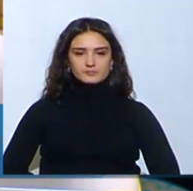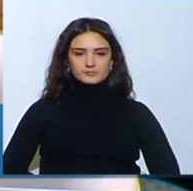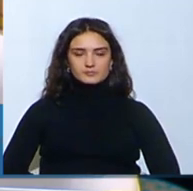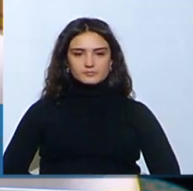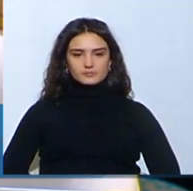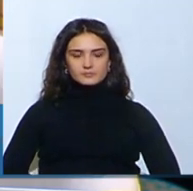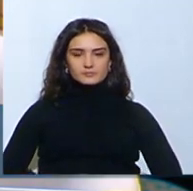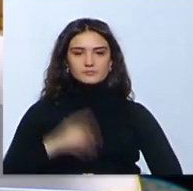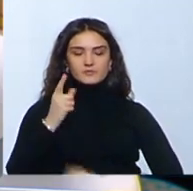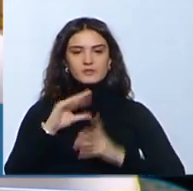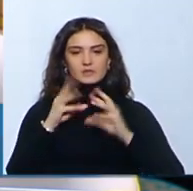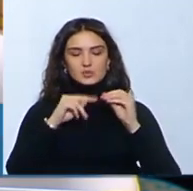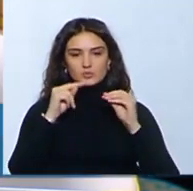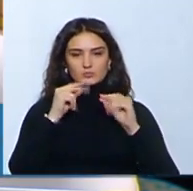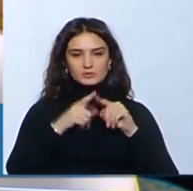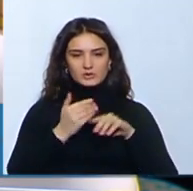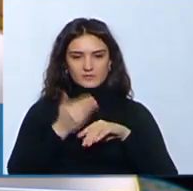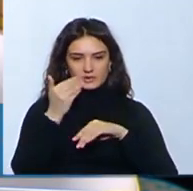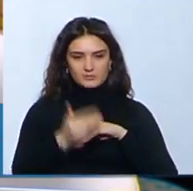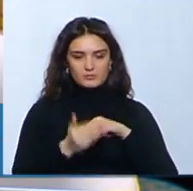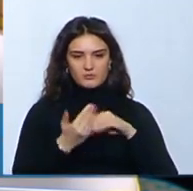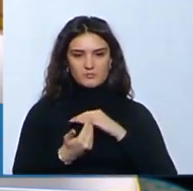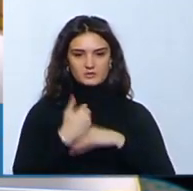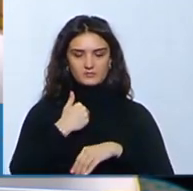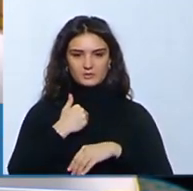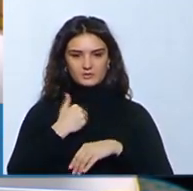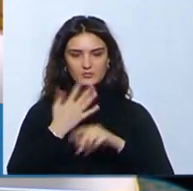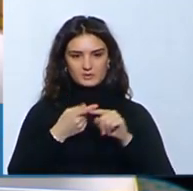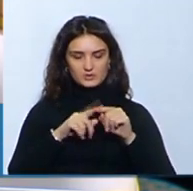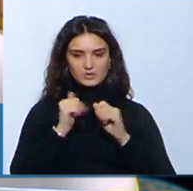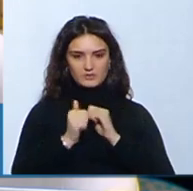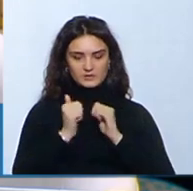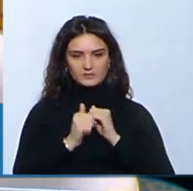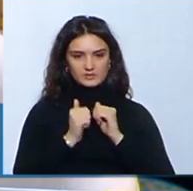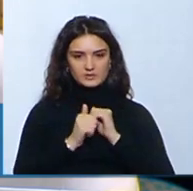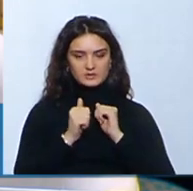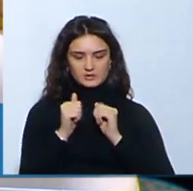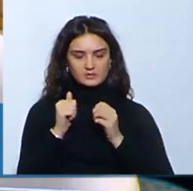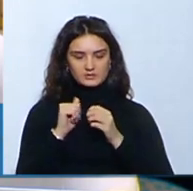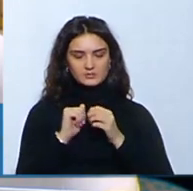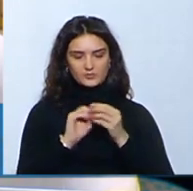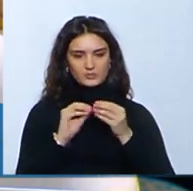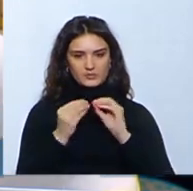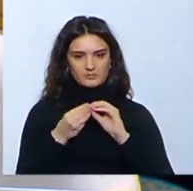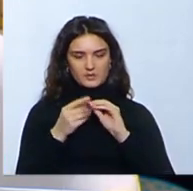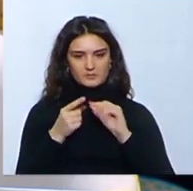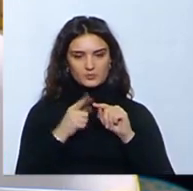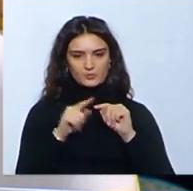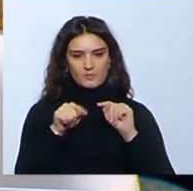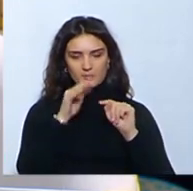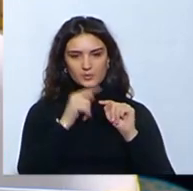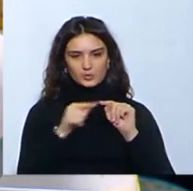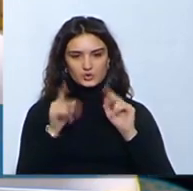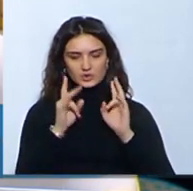პირველი, რაც ყველაზე საყურადღებოა, ეს არის დაგვიანებული მომართვა, რომელიც ყოველთვის თავის კვალს ტოვებს, იმიტომ რომ აი ამ